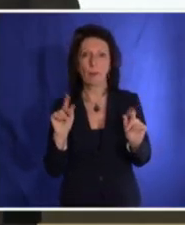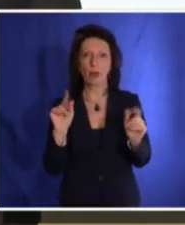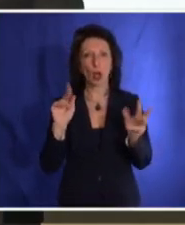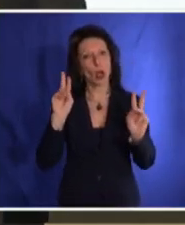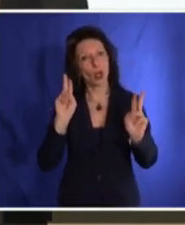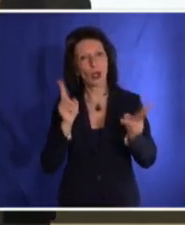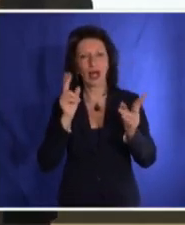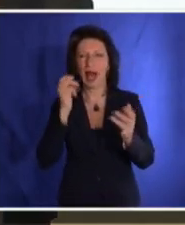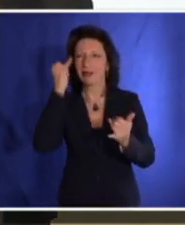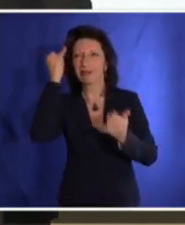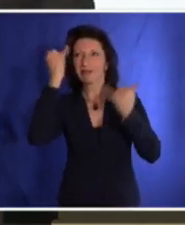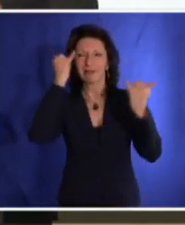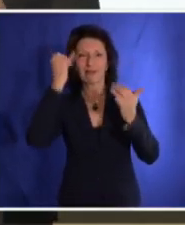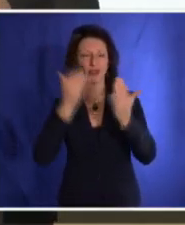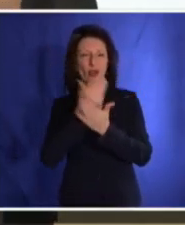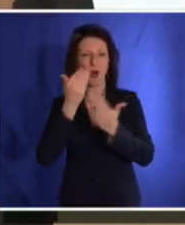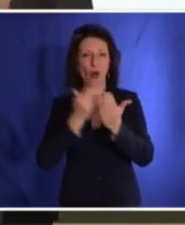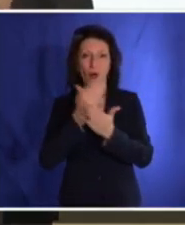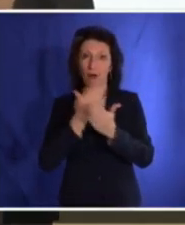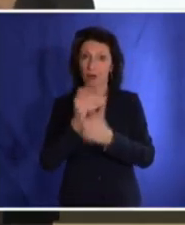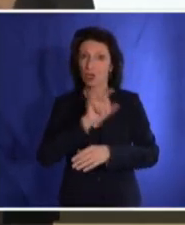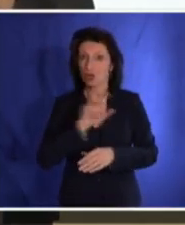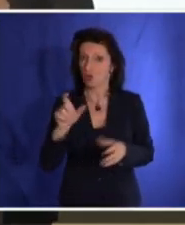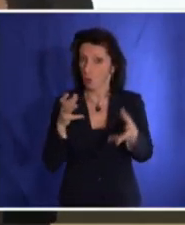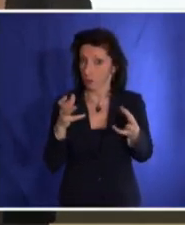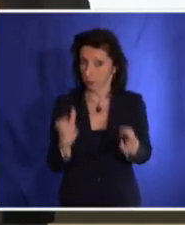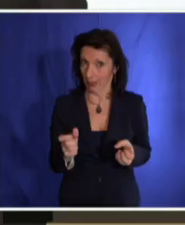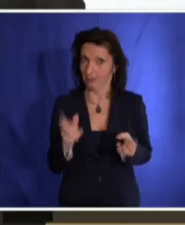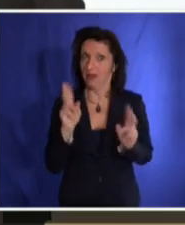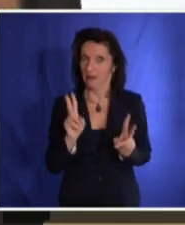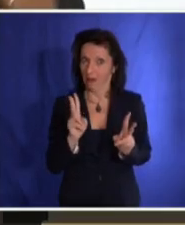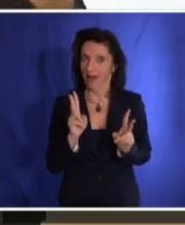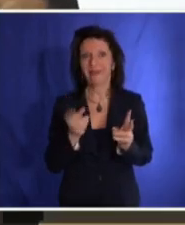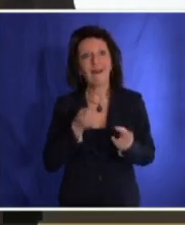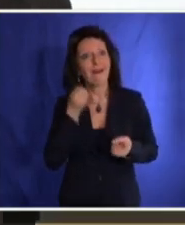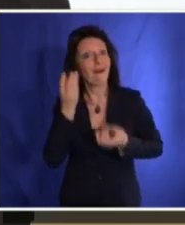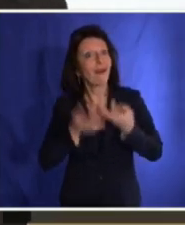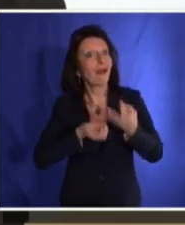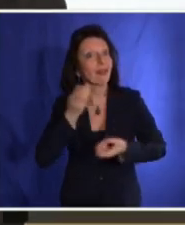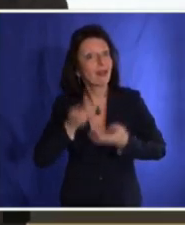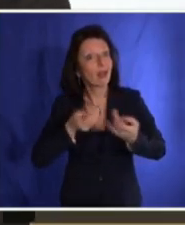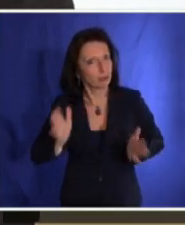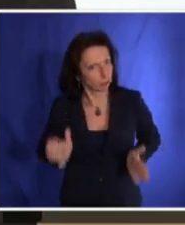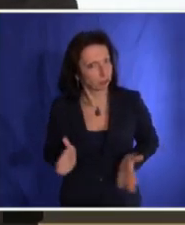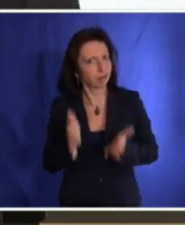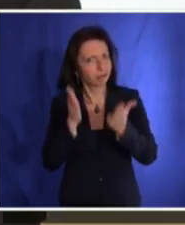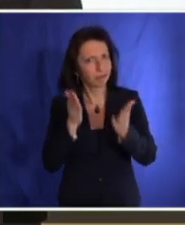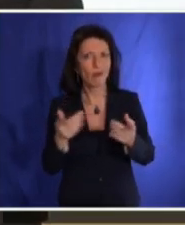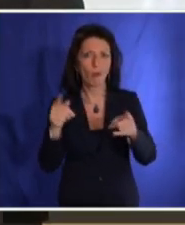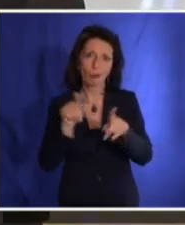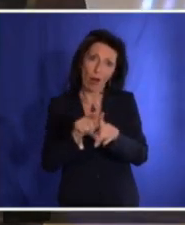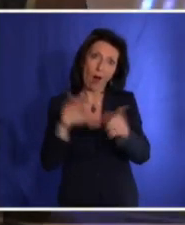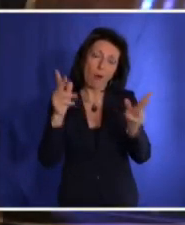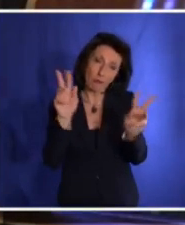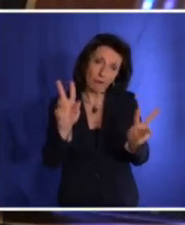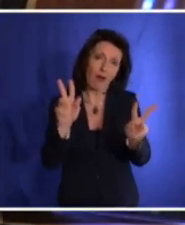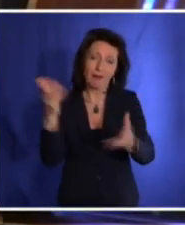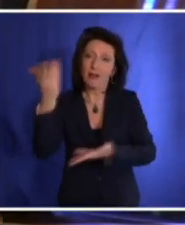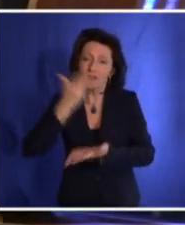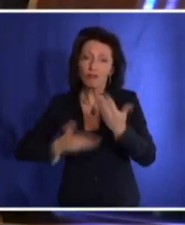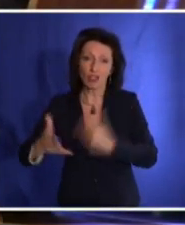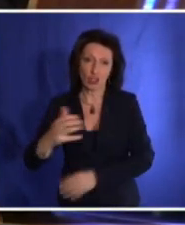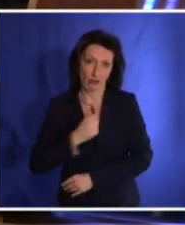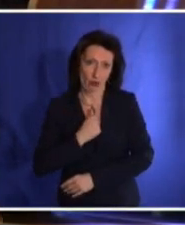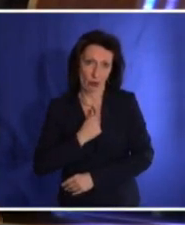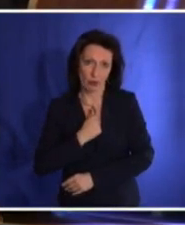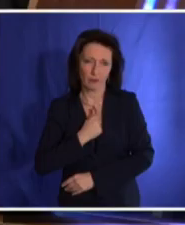ist Schuldenbremse, ist kreativitätsfördernd und letztendlich wirtschaftlicher Erfolg. Und wenn ich